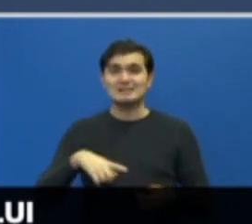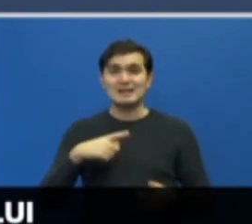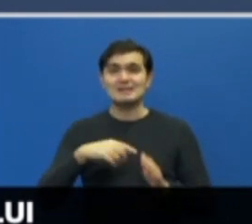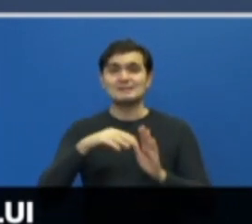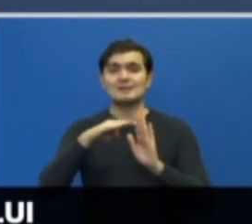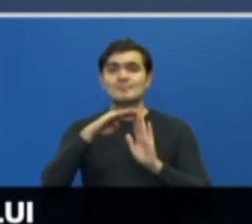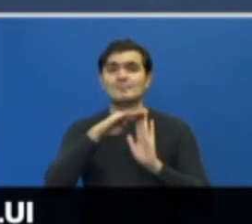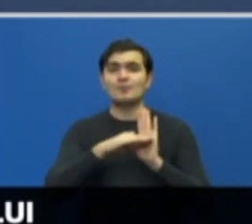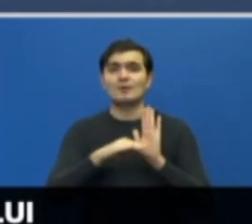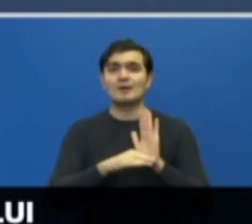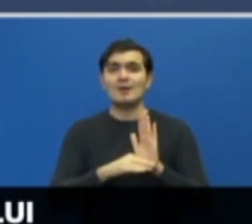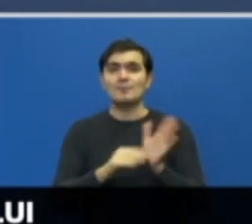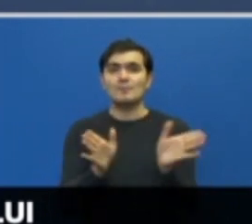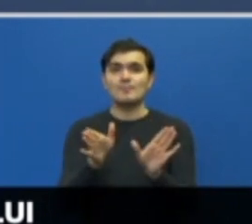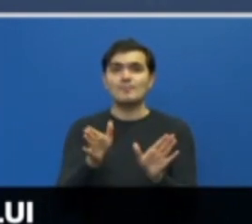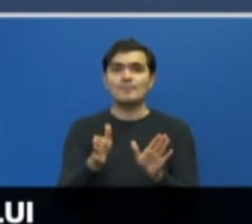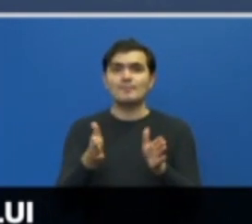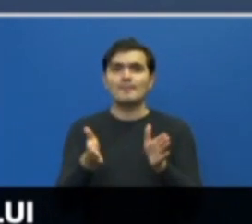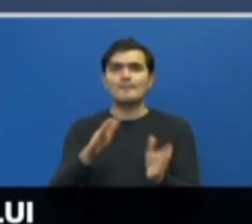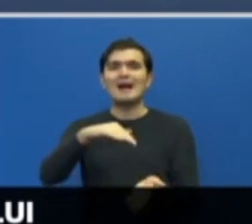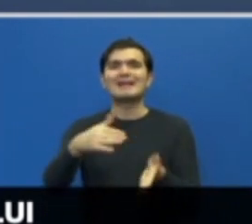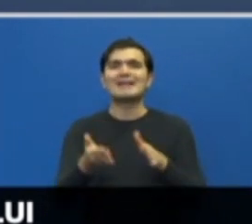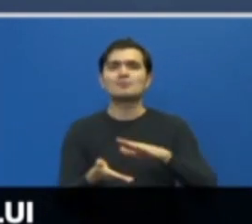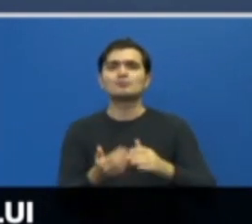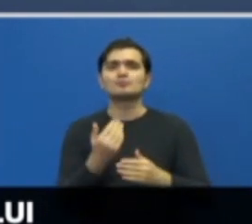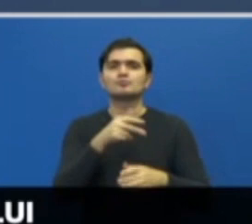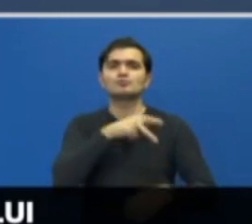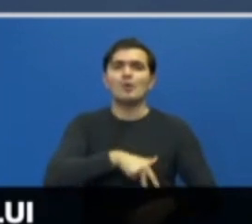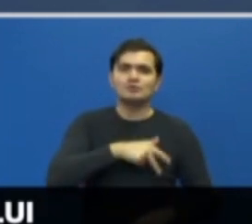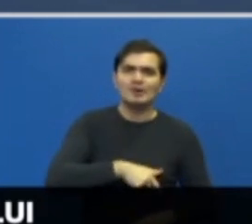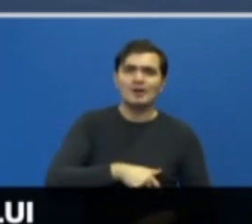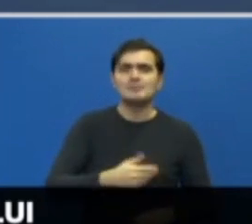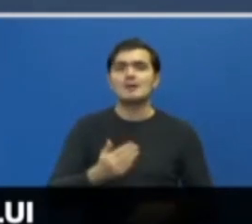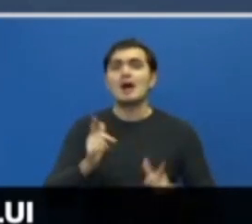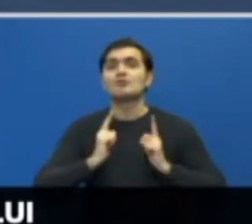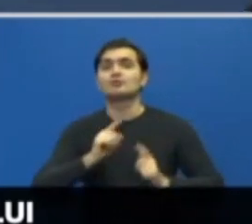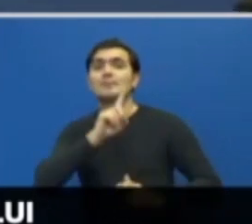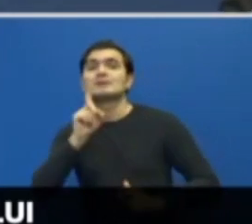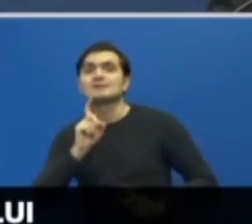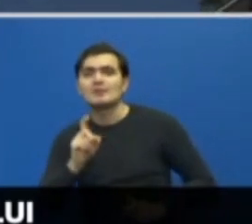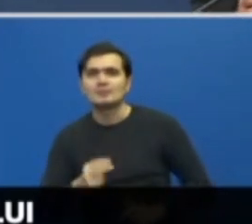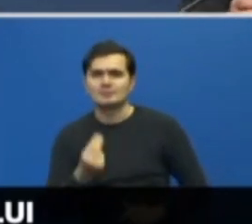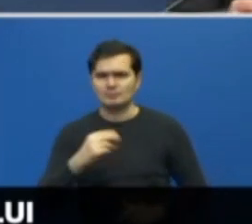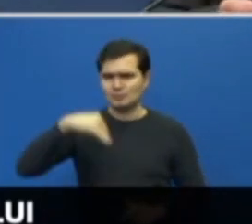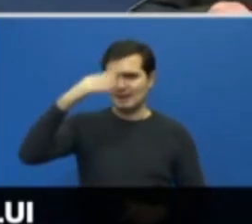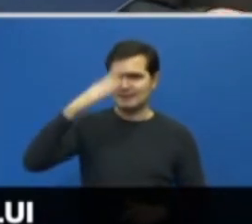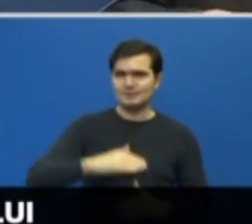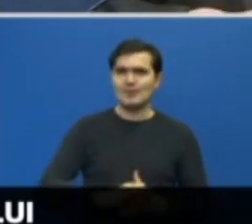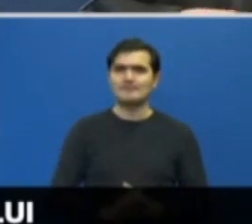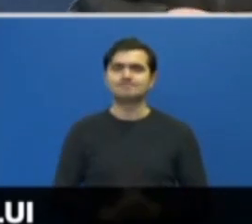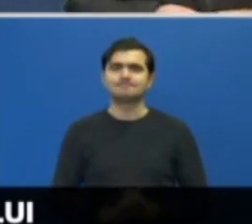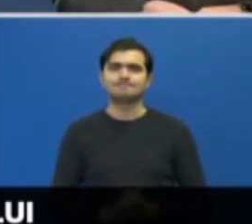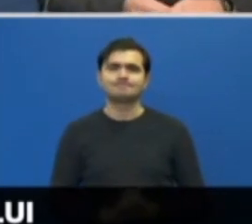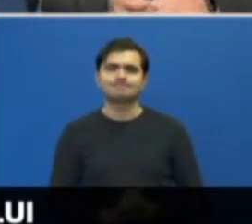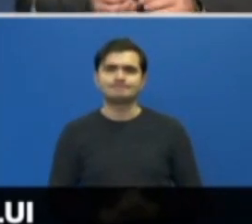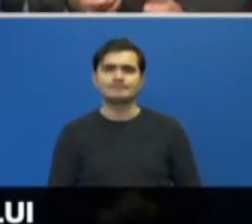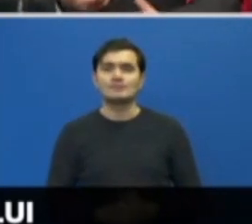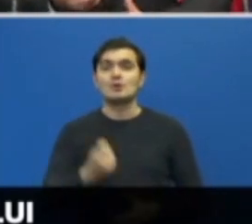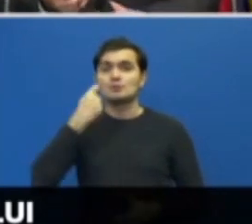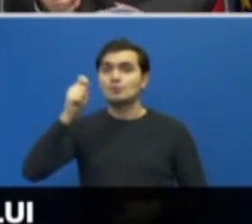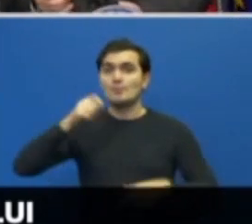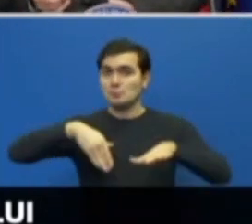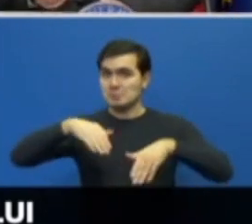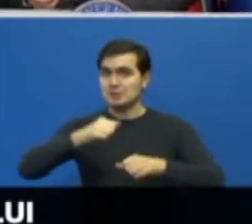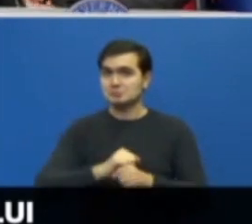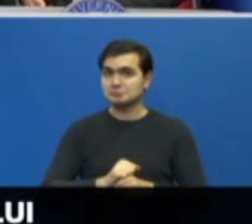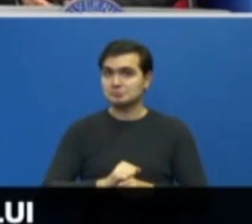pachetul social. Vă mulțumesc frumos și dacă aveți întrebări, vă stau la dispoziție cu răspunsuri. Bună ziua, Marina Cioacă, România TV. Domnule ministru,